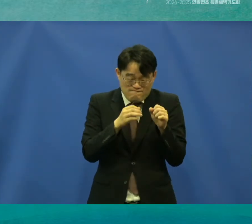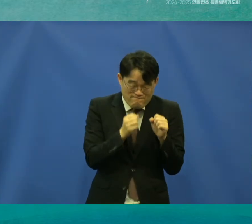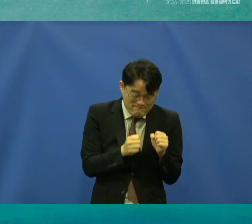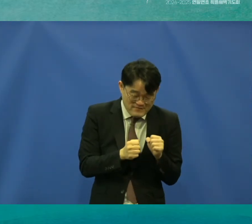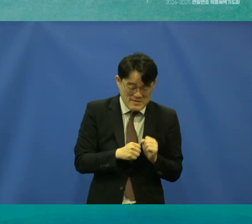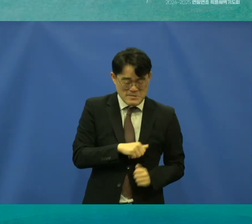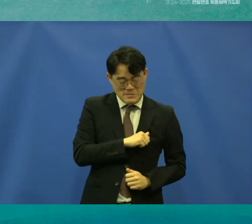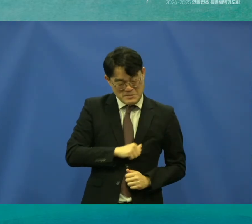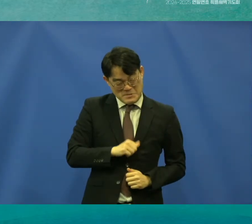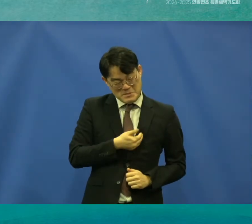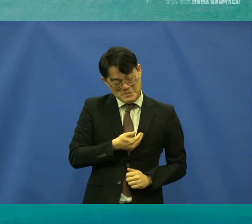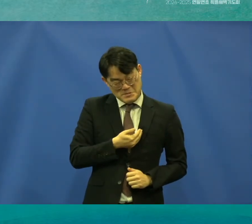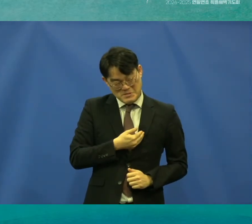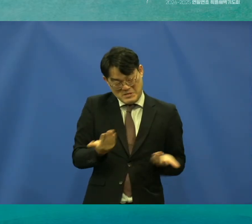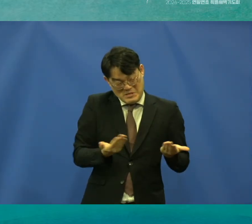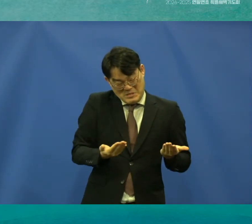않습니다.